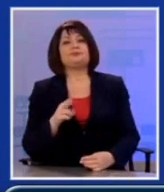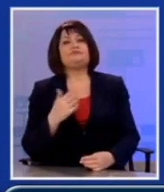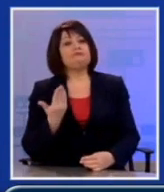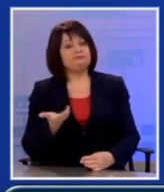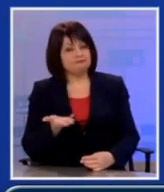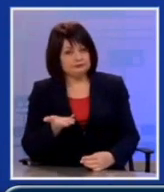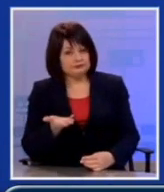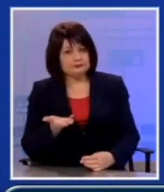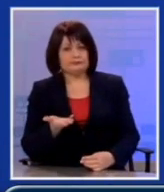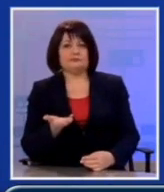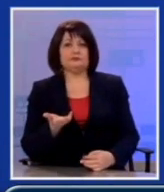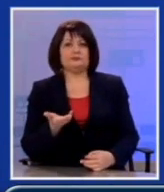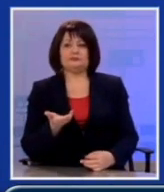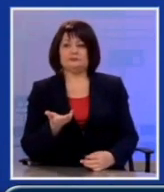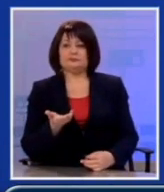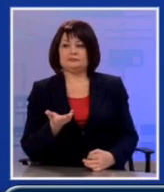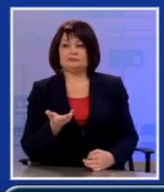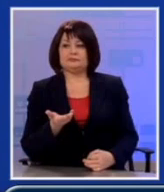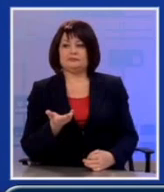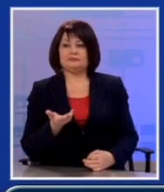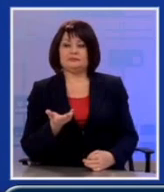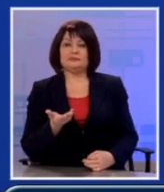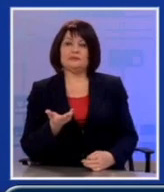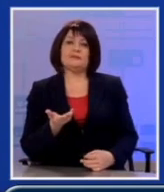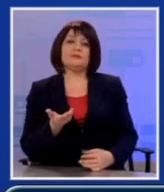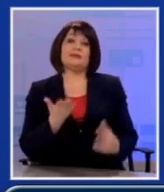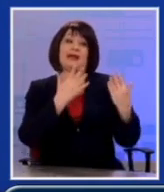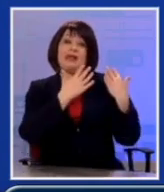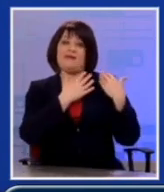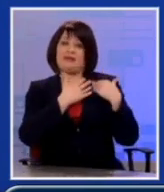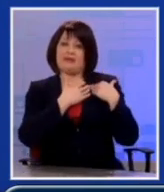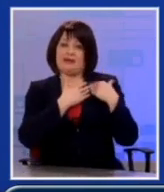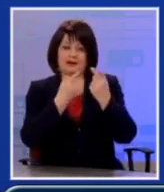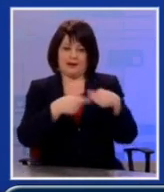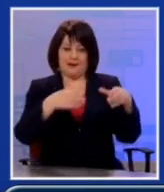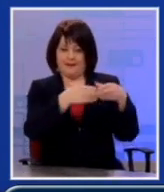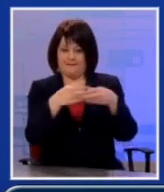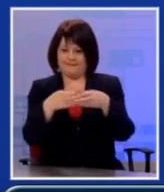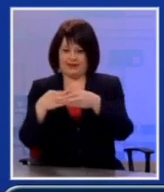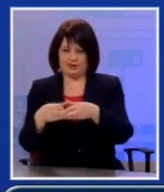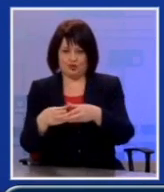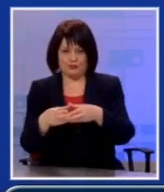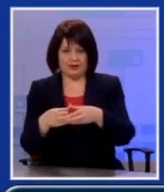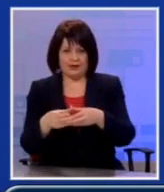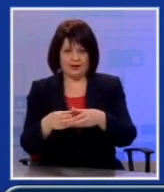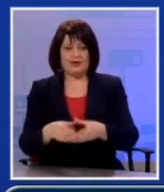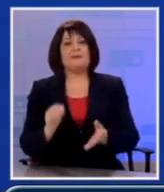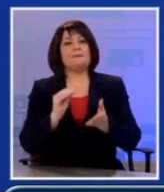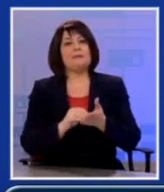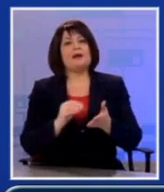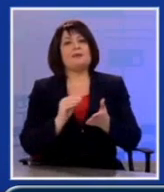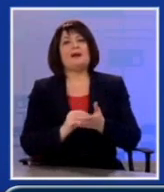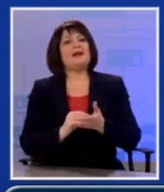Η παραπομπή σε συναρμόδιες επιτροπές θα εφαρμόζεται, δεν θα επαναληφθεί δηλαδή